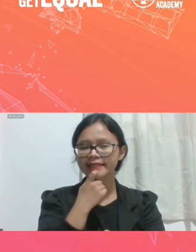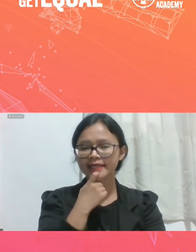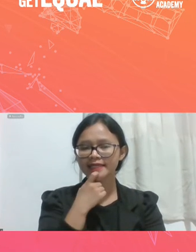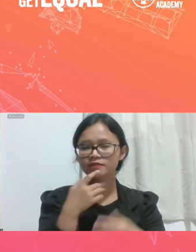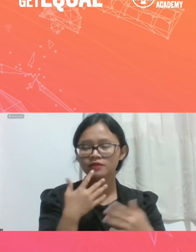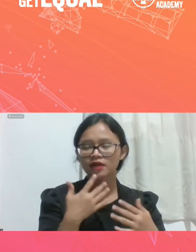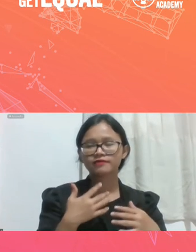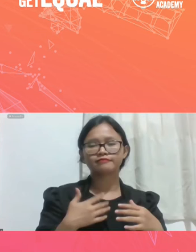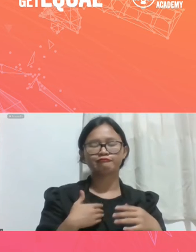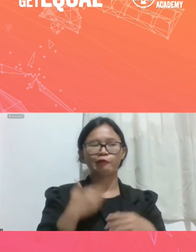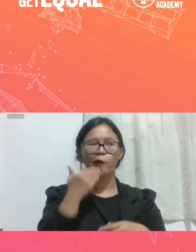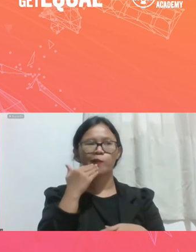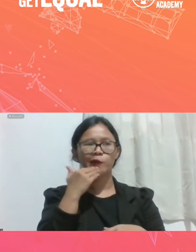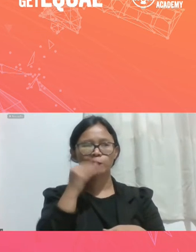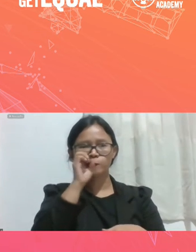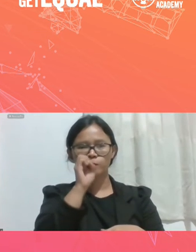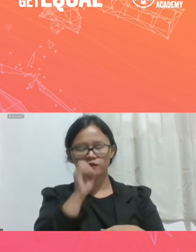istilah simpelnya. Jadi saya